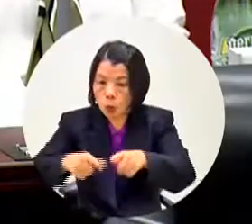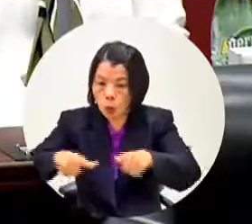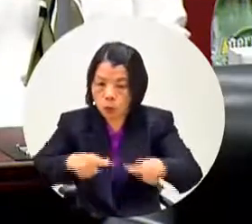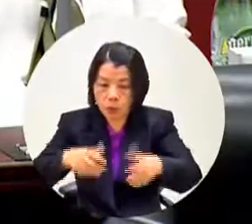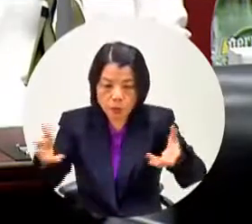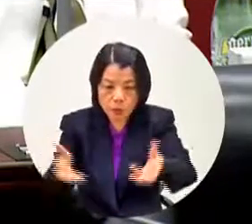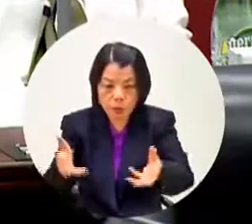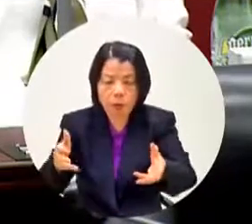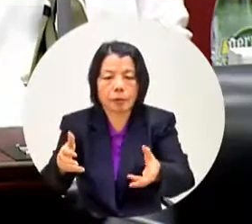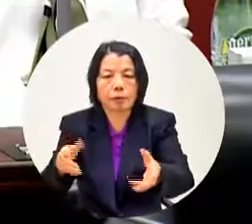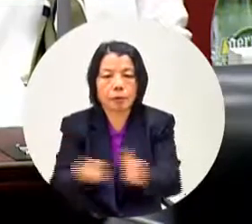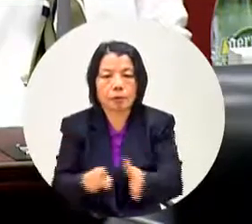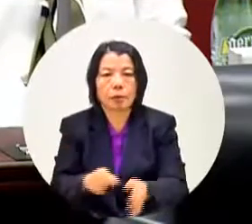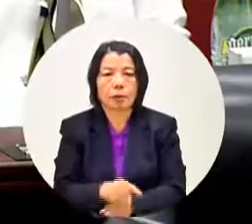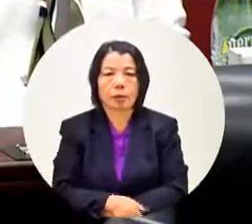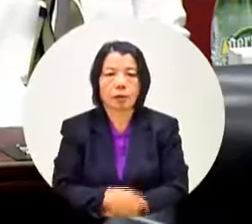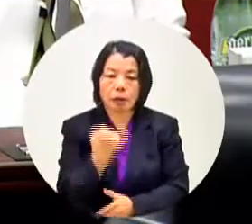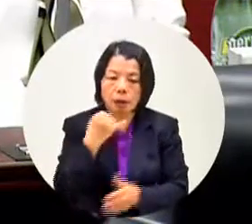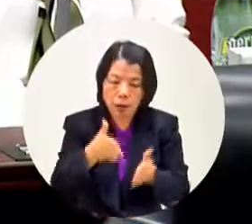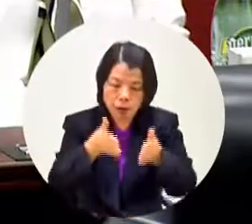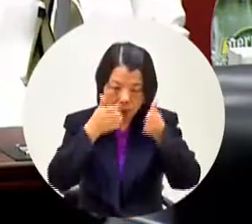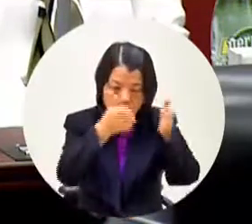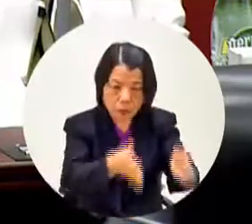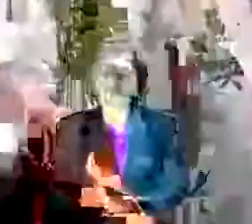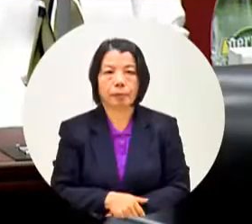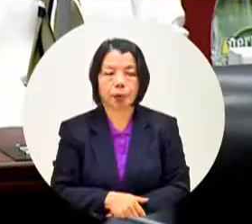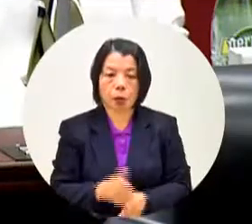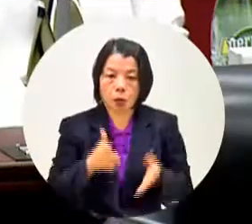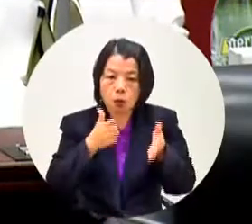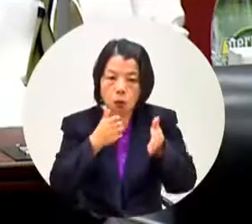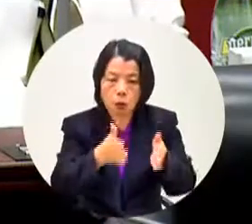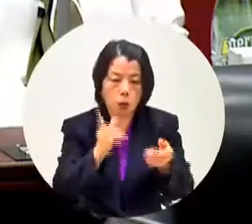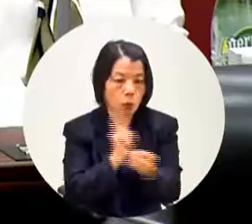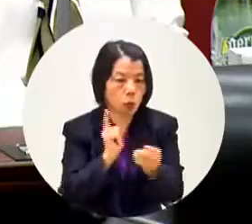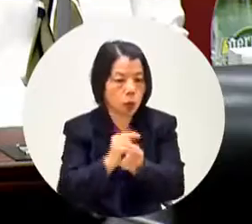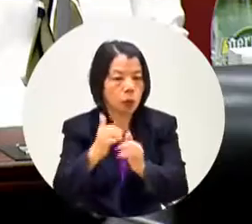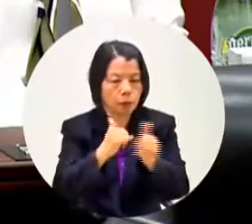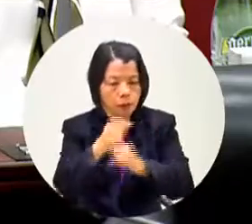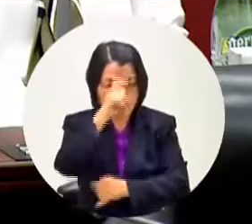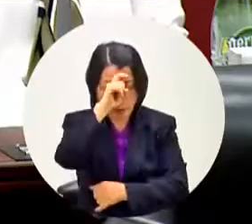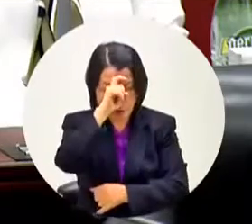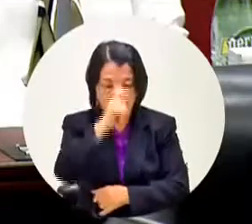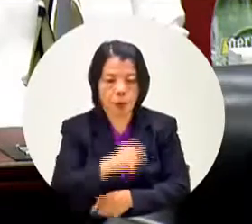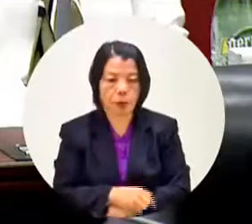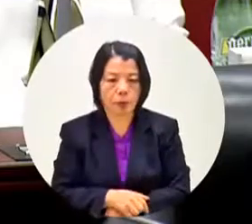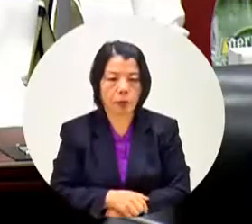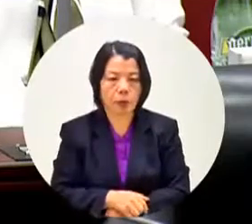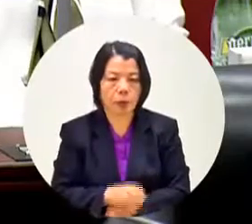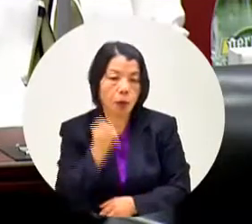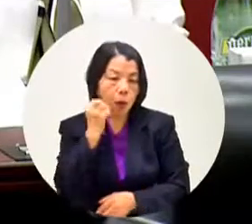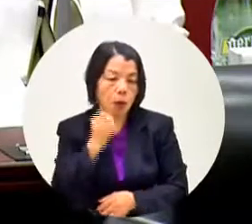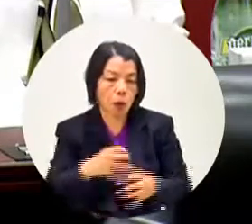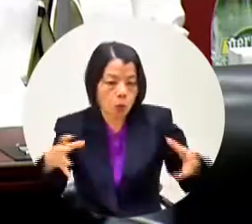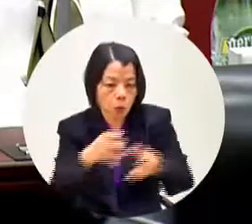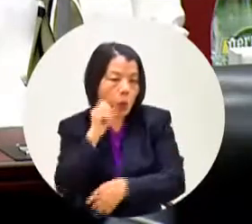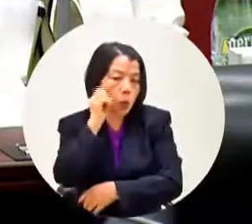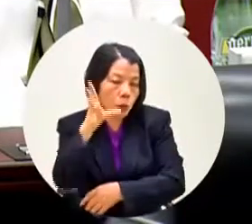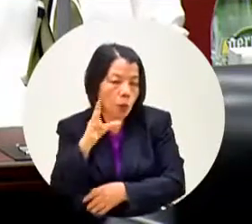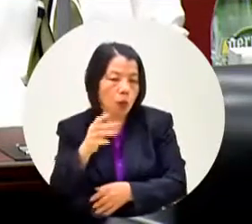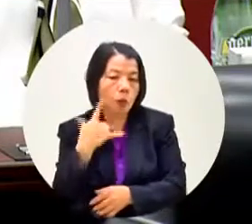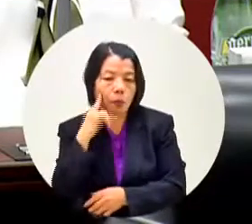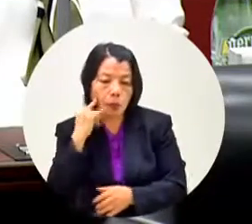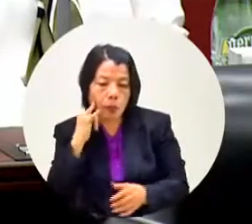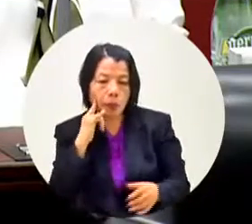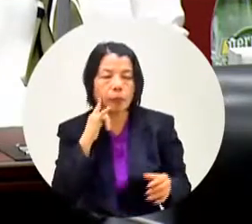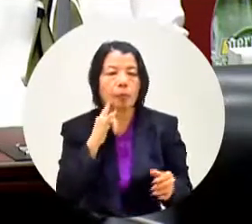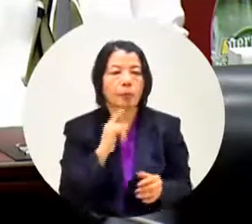公园特色公园的公听会，好，在这边特此感谢他们。好，那我们的预定地点就是在刚这个87期